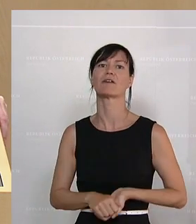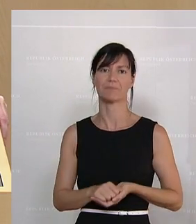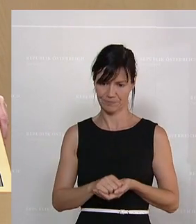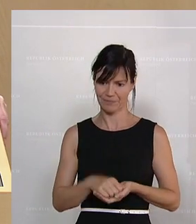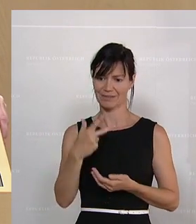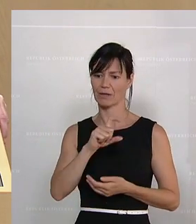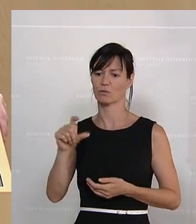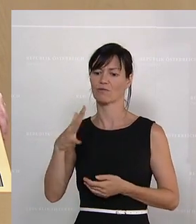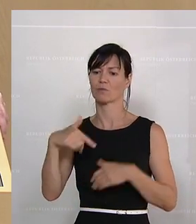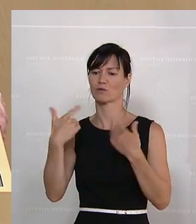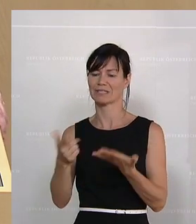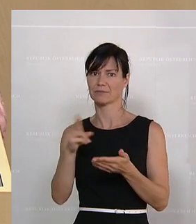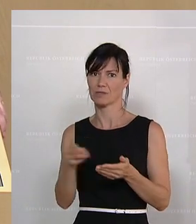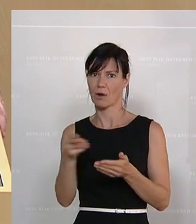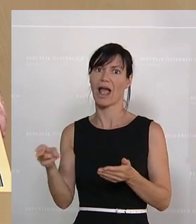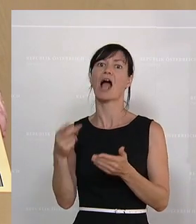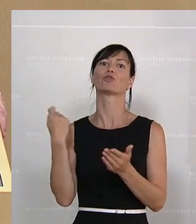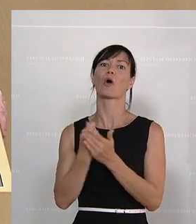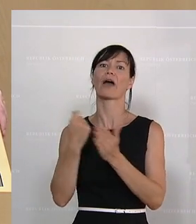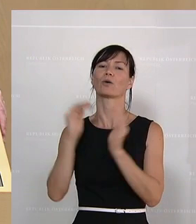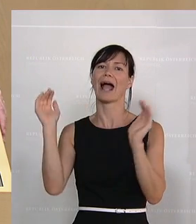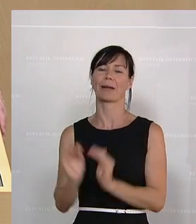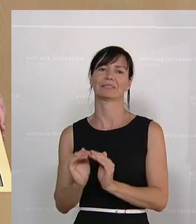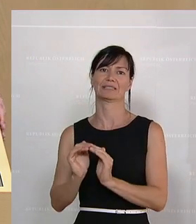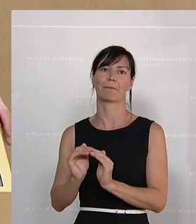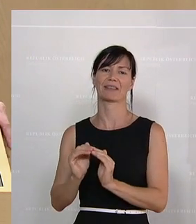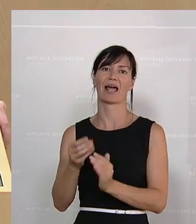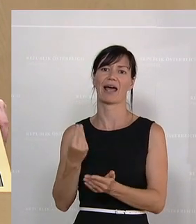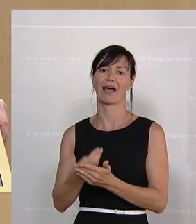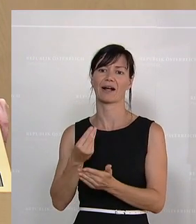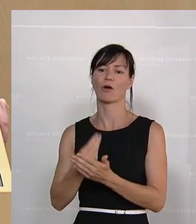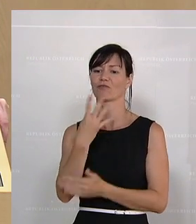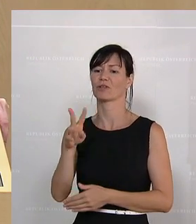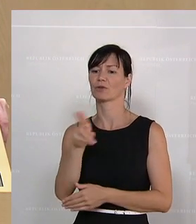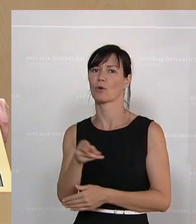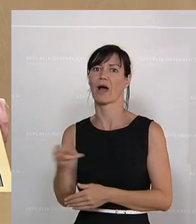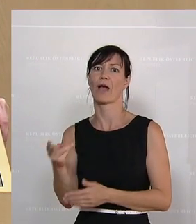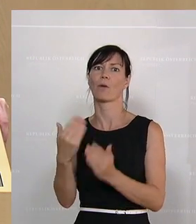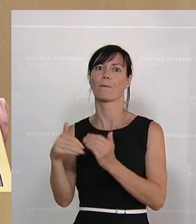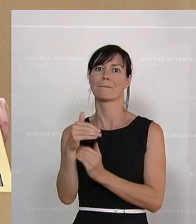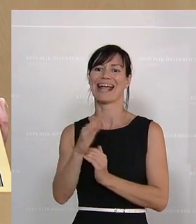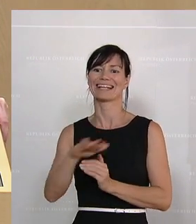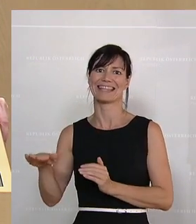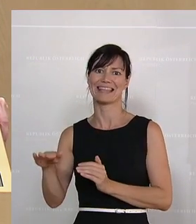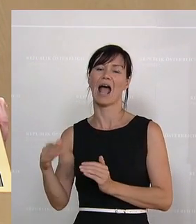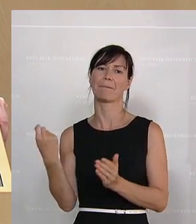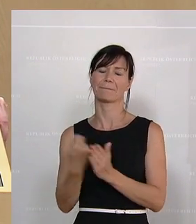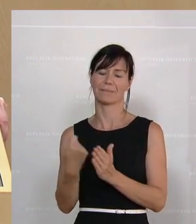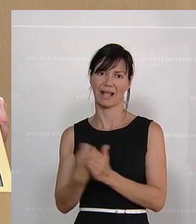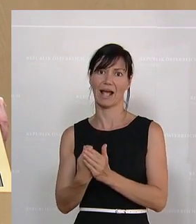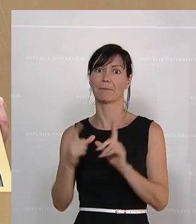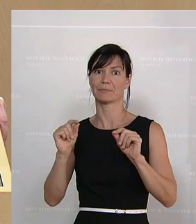375 euro steuerungs absetzbetrag und 400 euro kinder mehrbetrag dass die 2135 euro